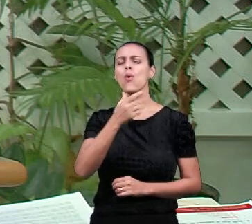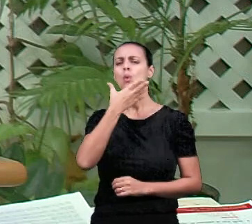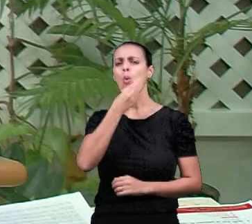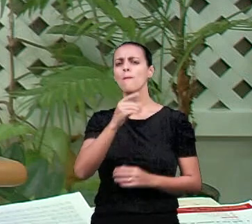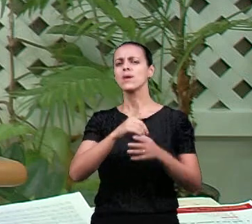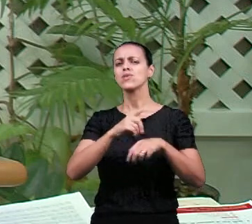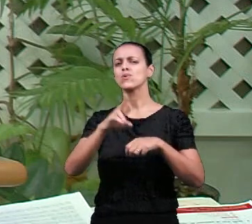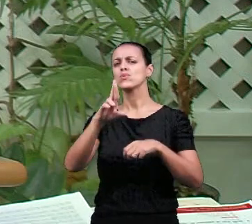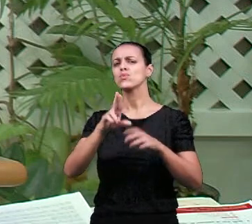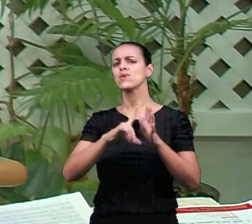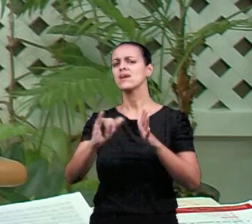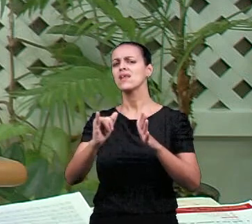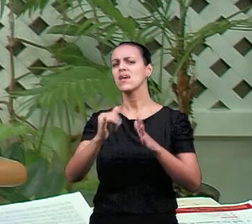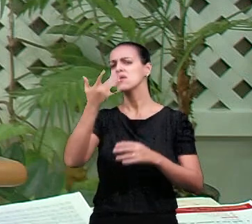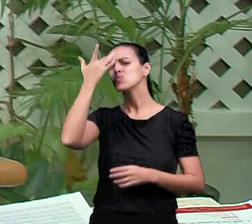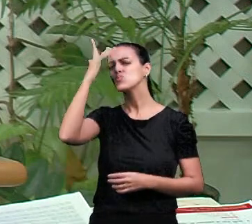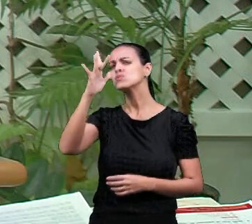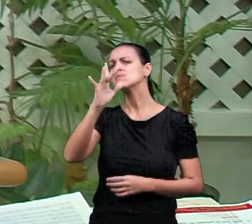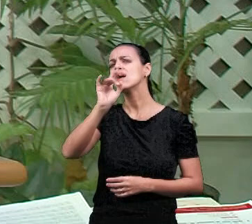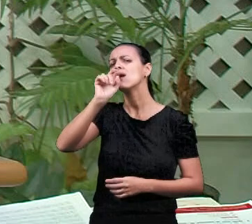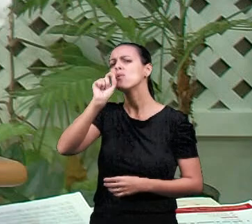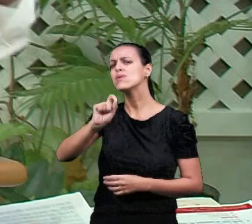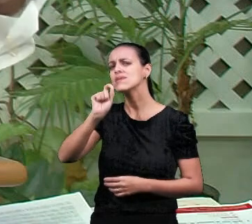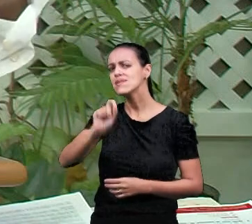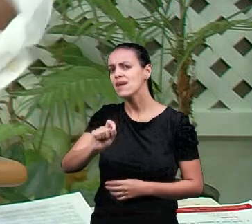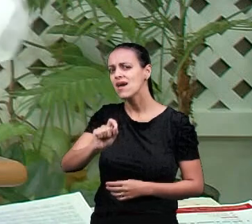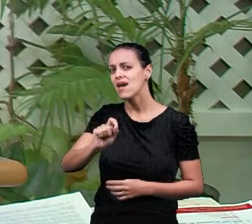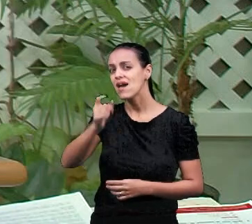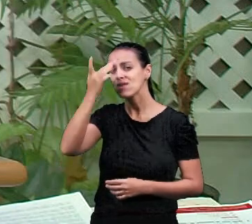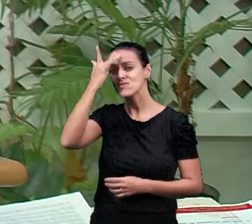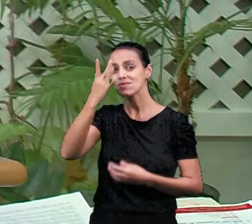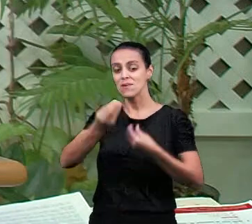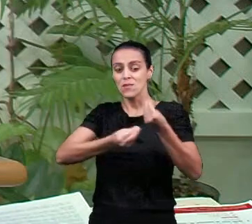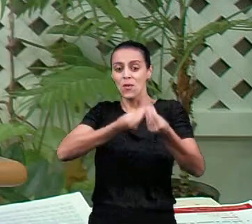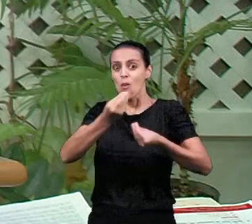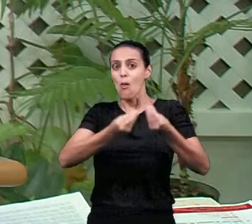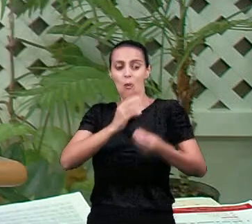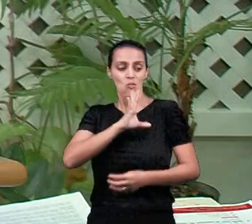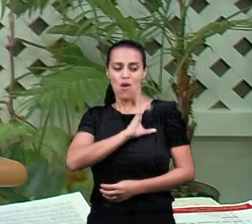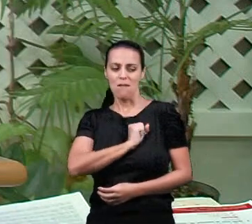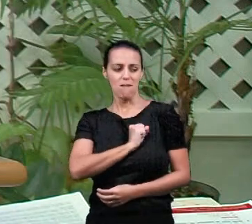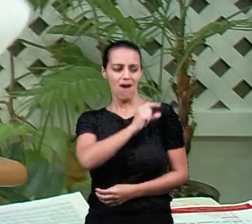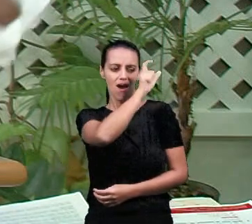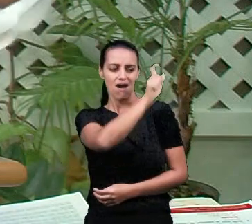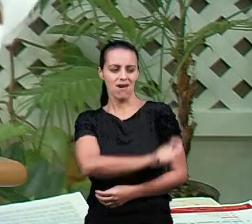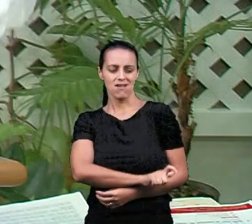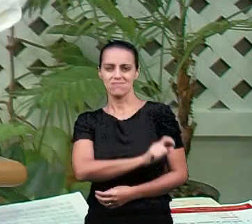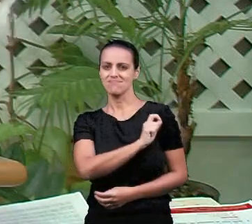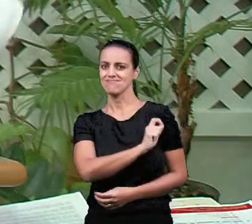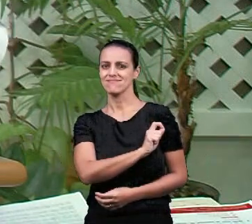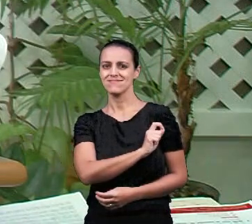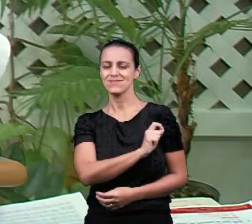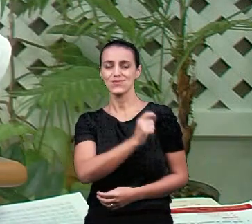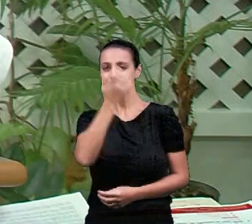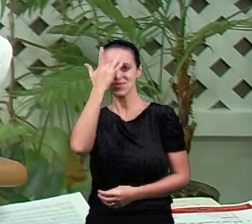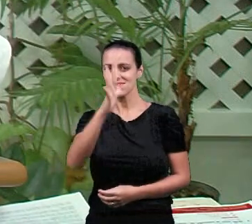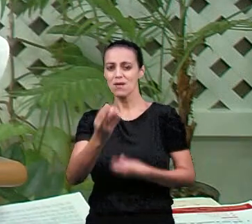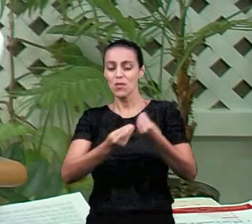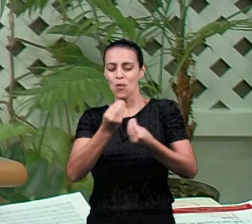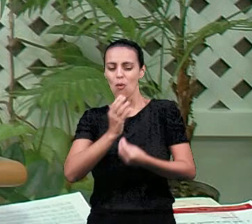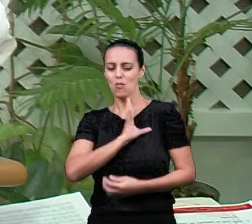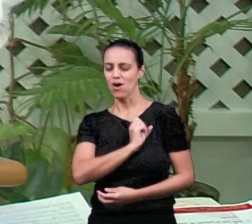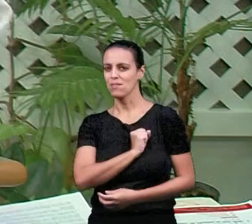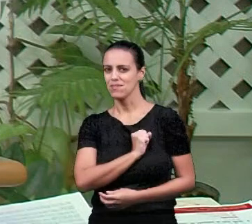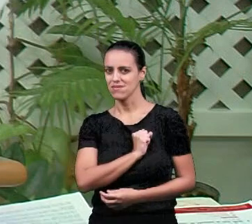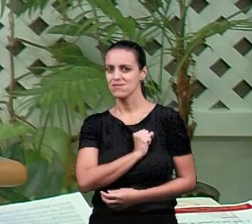pas? Il ne savait, il ne savait pas comment aimer le prochain. Il savait qu'aimer le